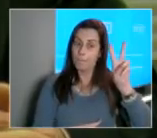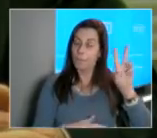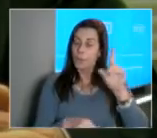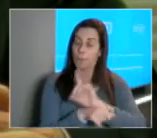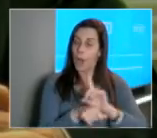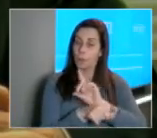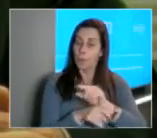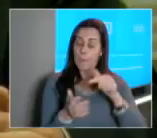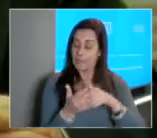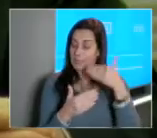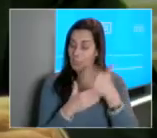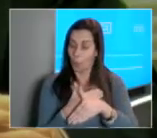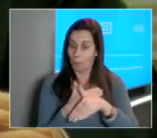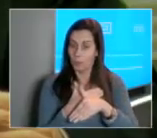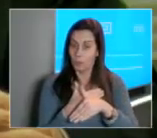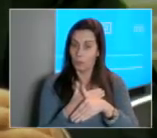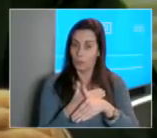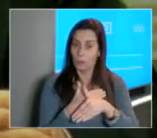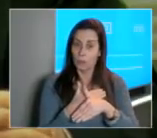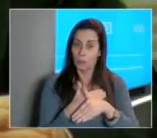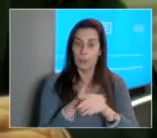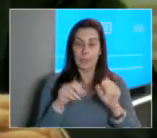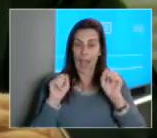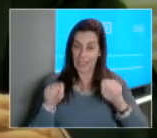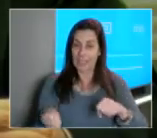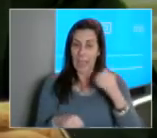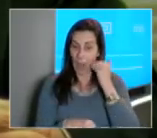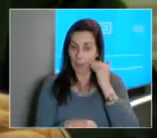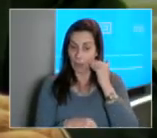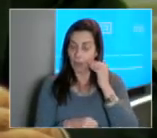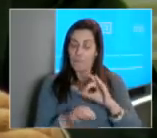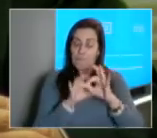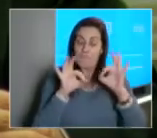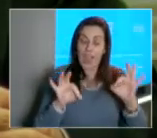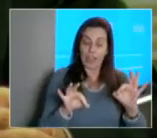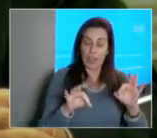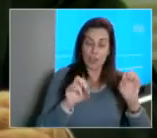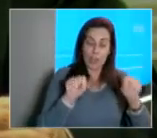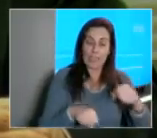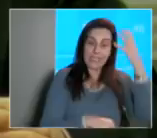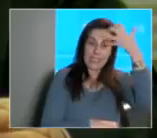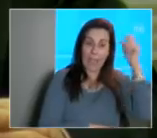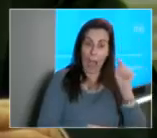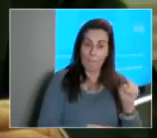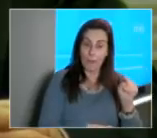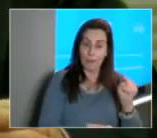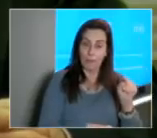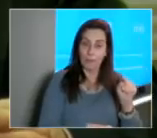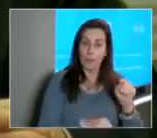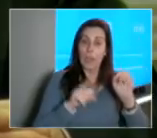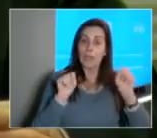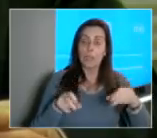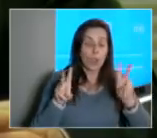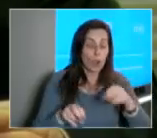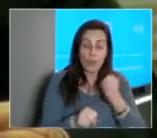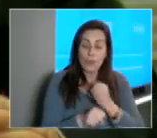שבתקופה בין סיום הכהונה של נשיא אמריקני ותחילת כהונה של הנשיא טראמפ, שנשיא יכול